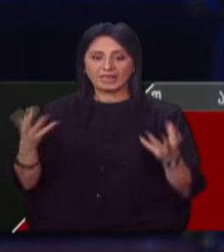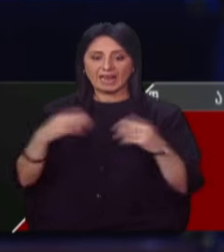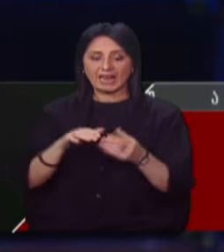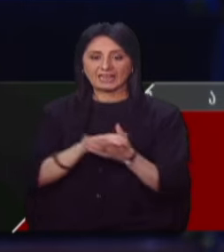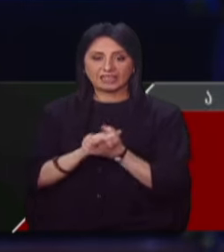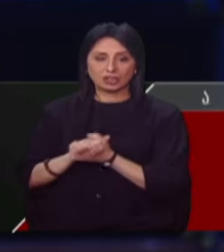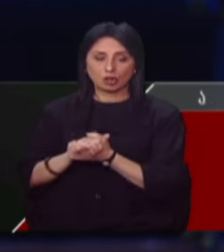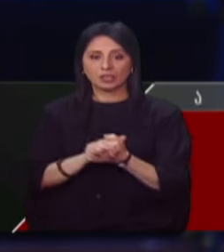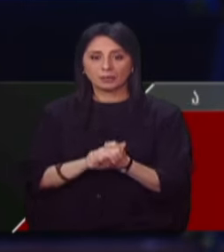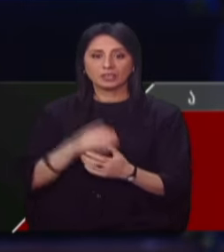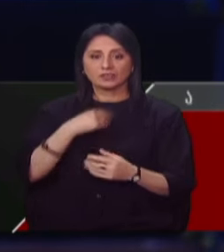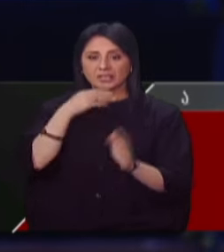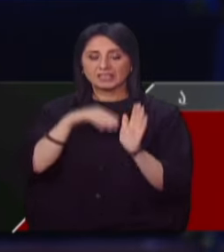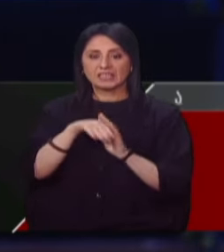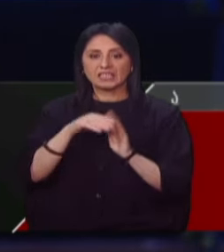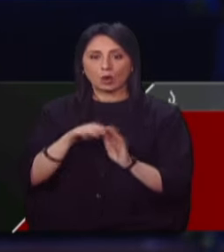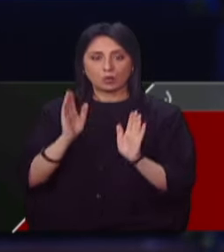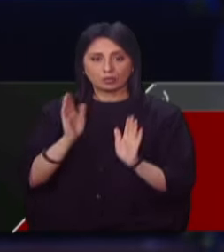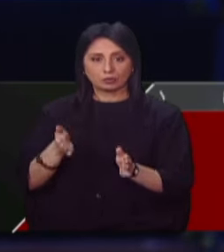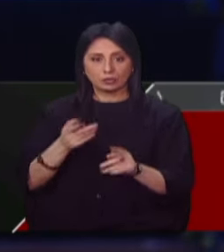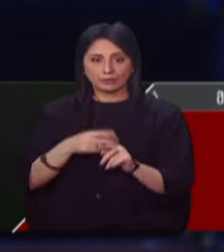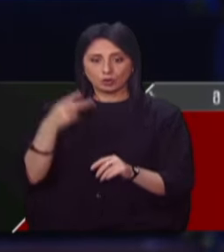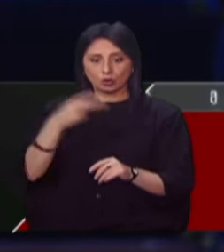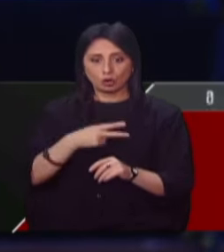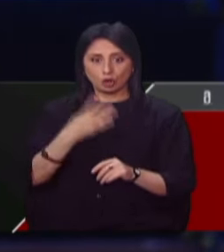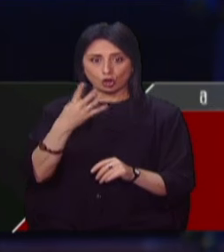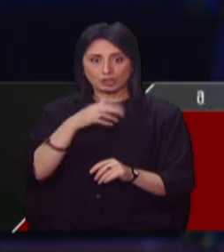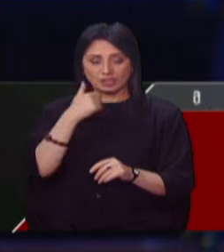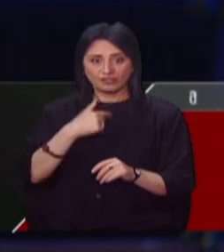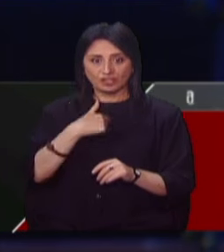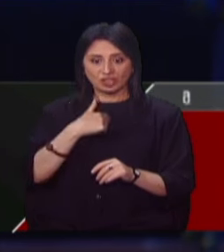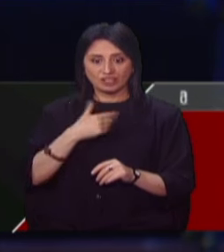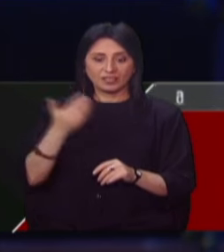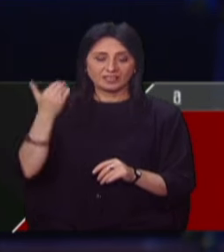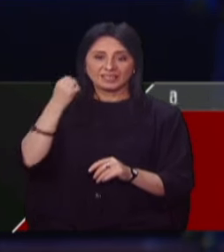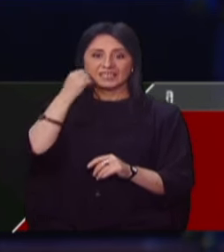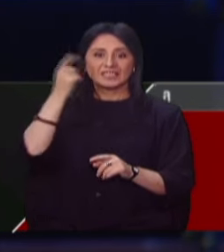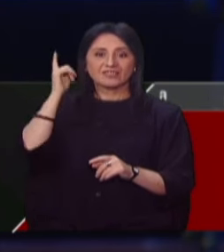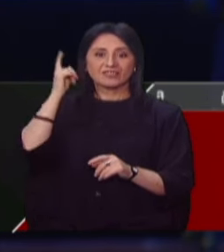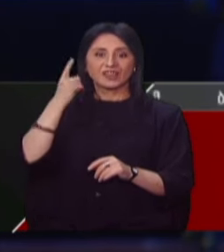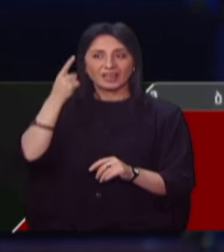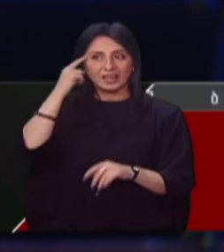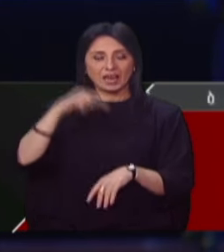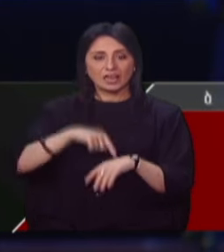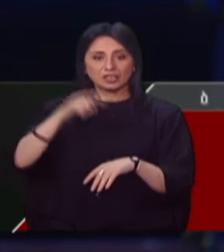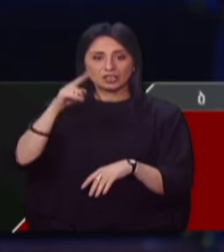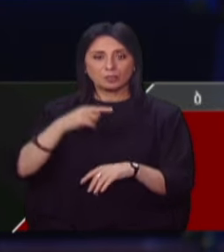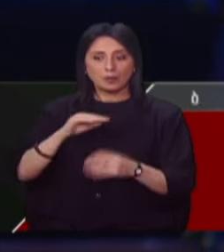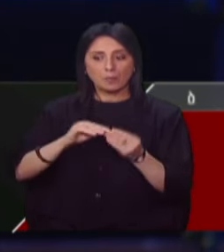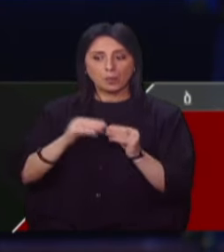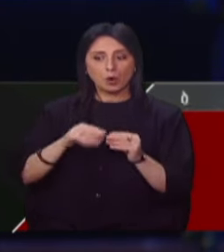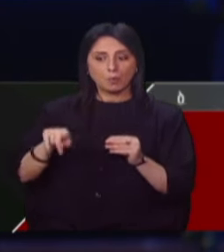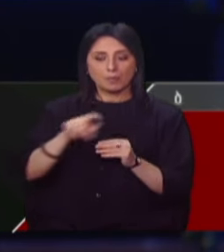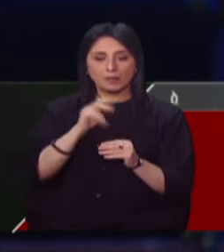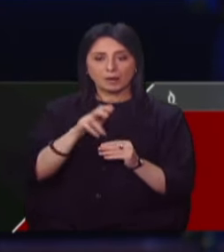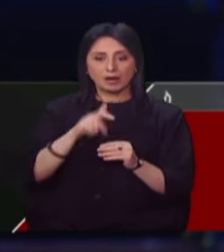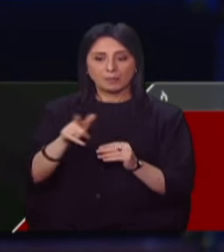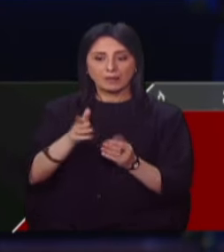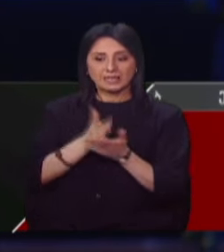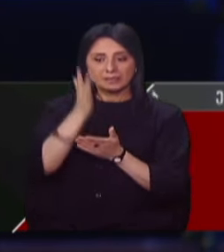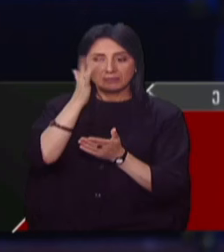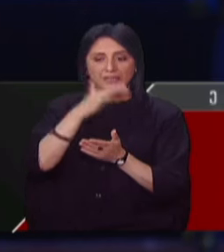და სოლიდარობა ჩვენი საუკეთესო თვისებებია. 2004 წელს ჩვენმა წინამორბედებმა გააცნობიერეს გამოწვევების მასშტაბები. მათი